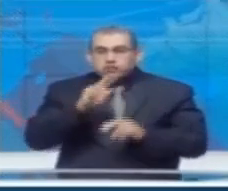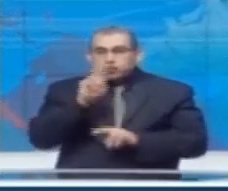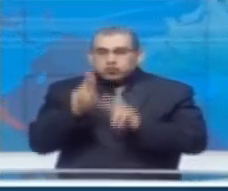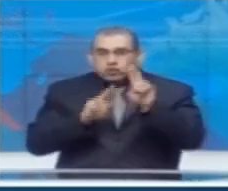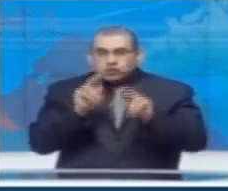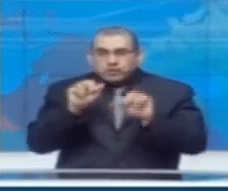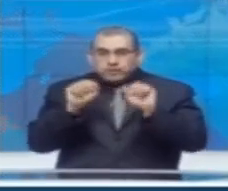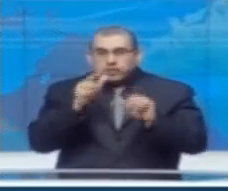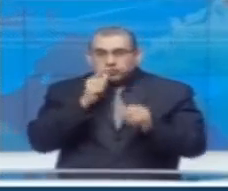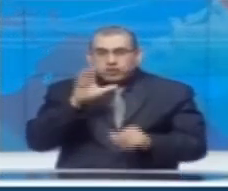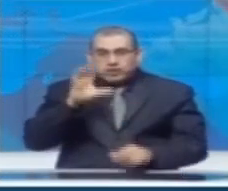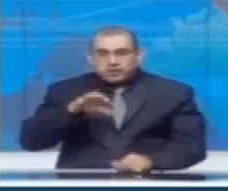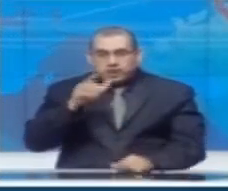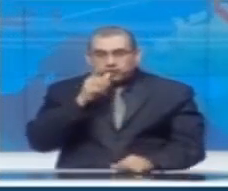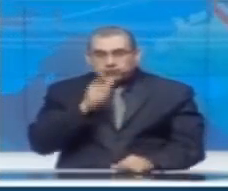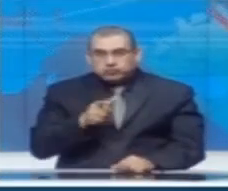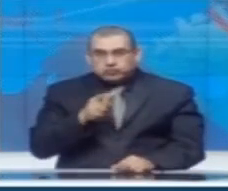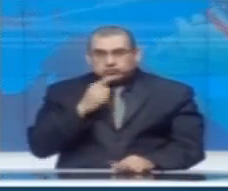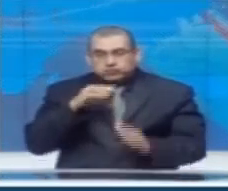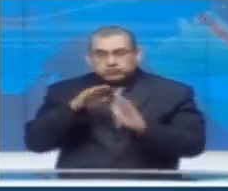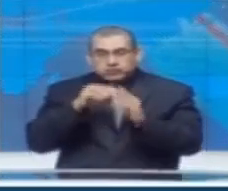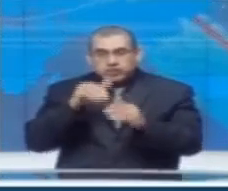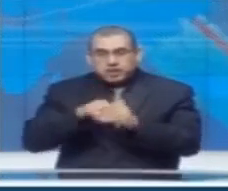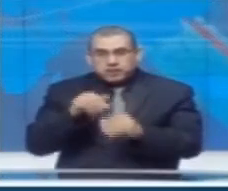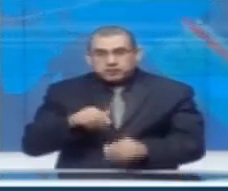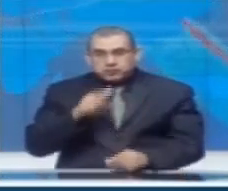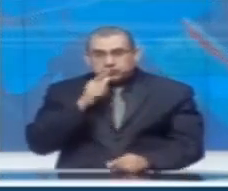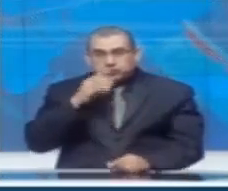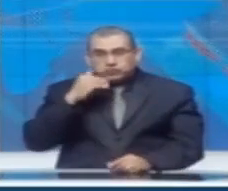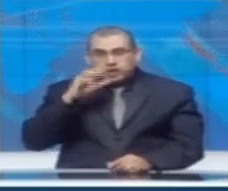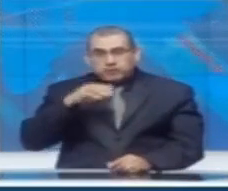الخاصة بضوابط العملية الانتخابية. نعم، ولاء